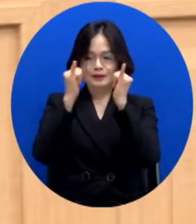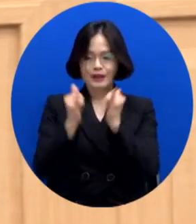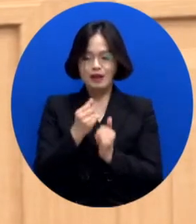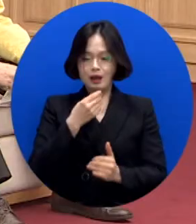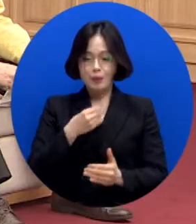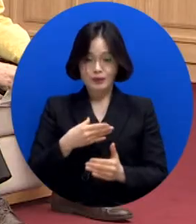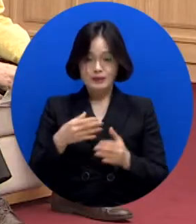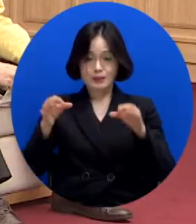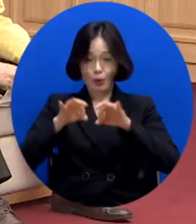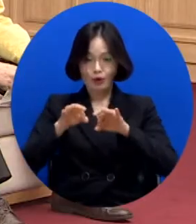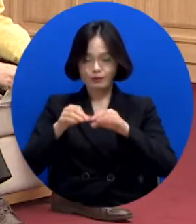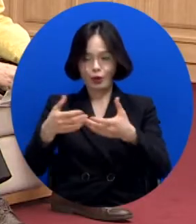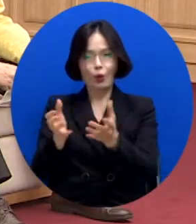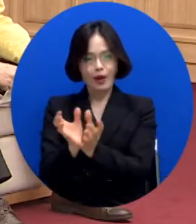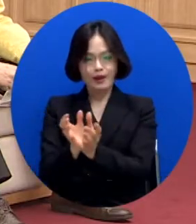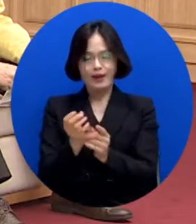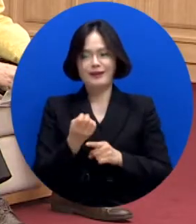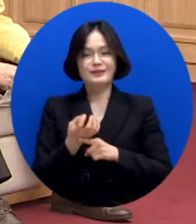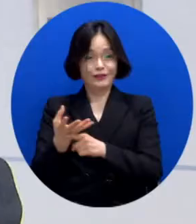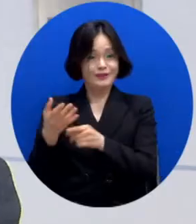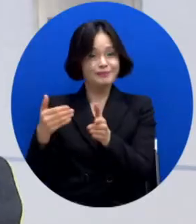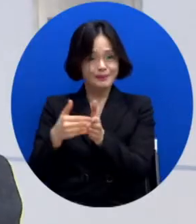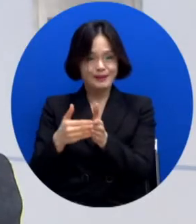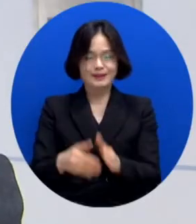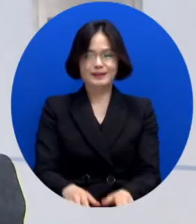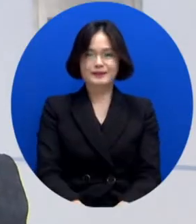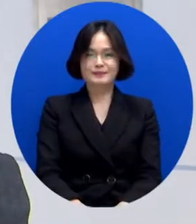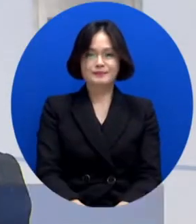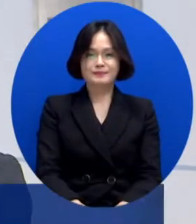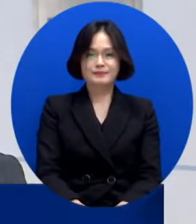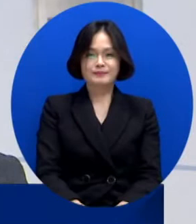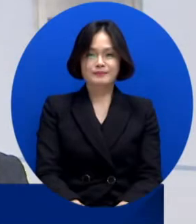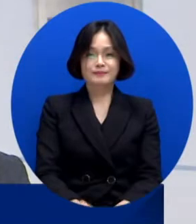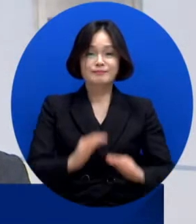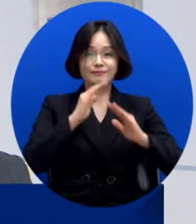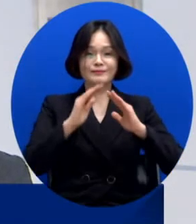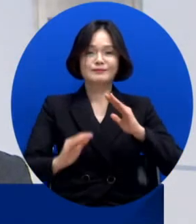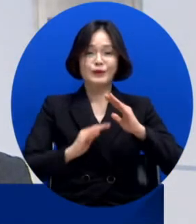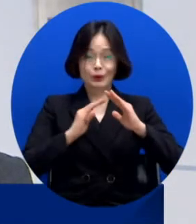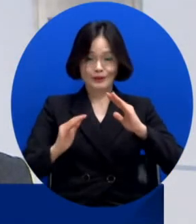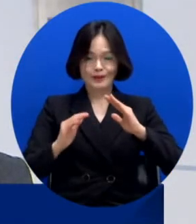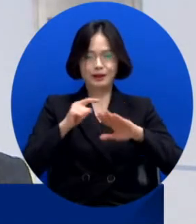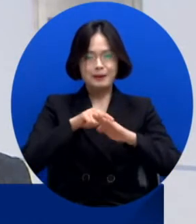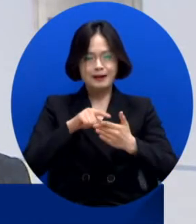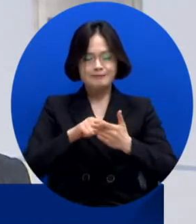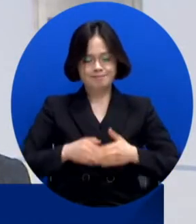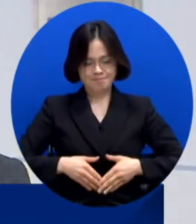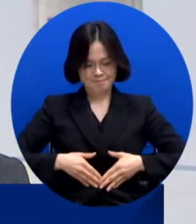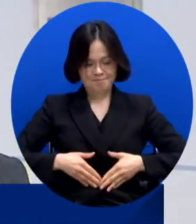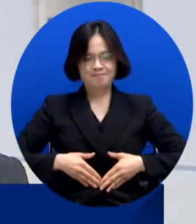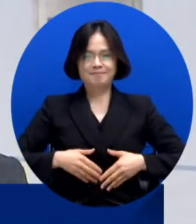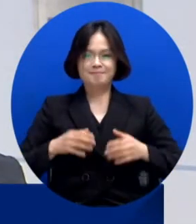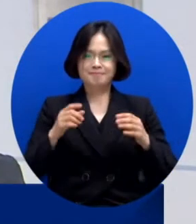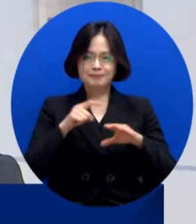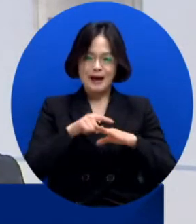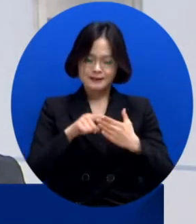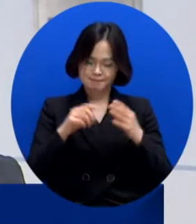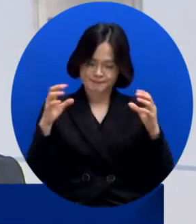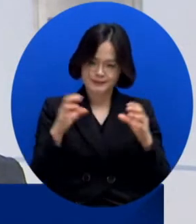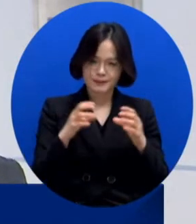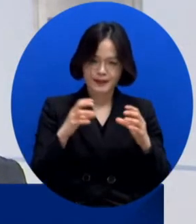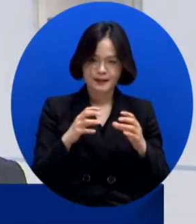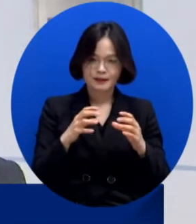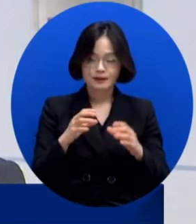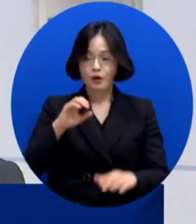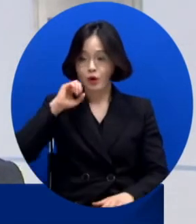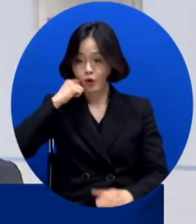열매 모금운동에 전달했습니다. 우리 성도들의 마음에 온정을 담아서 지역 주민이나 또